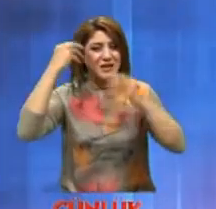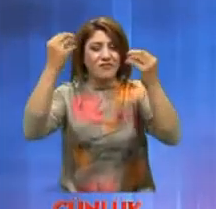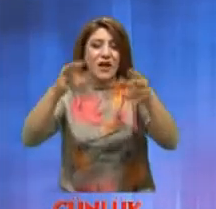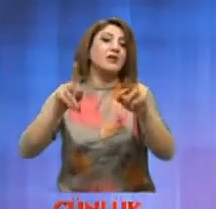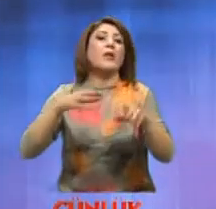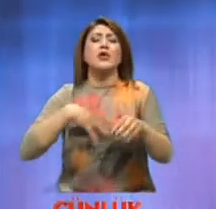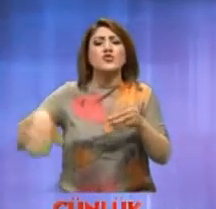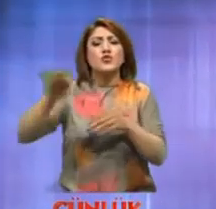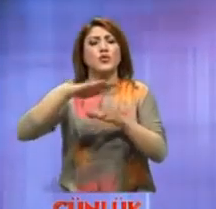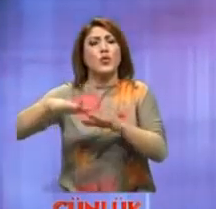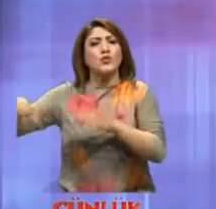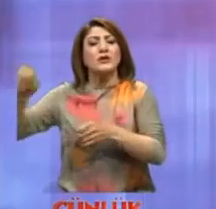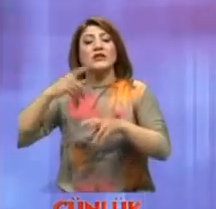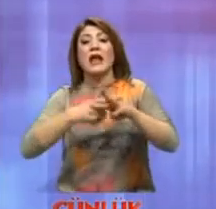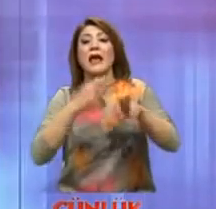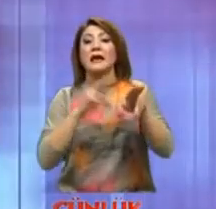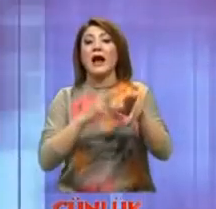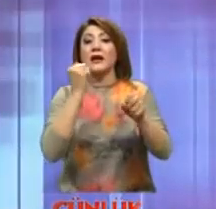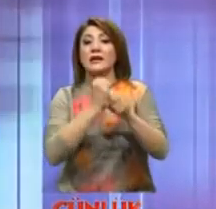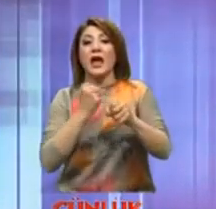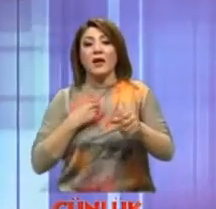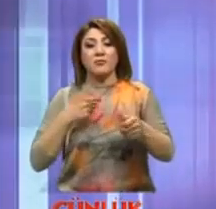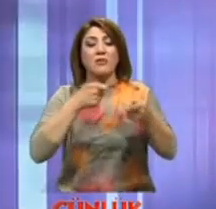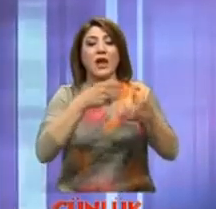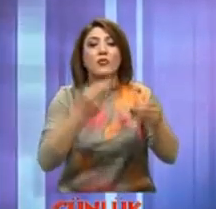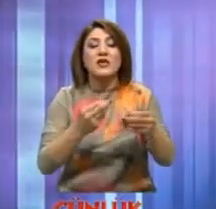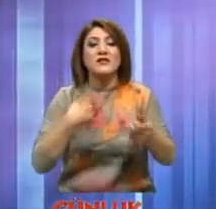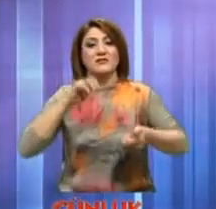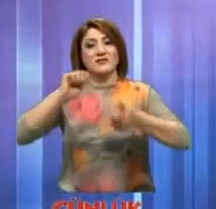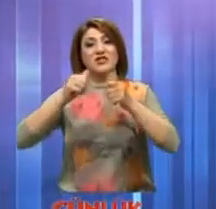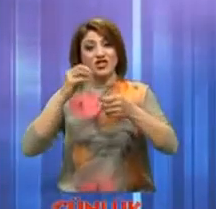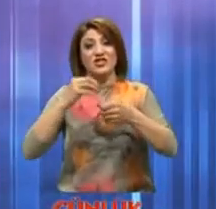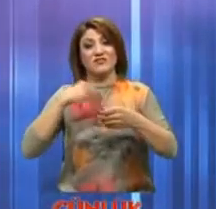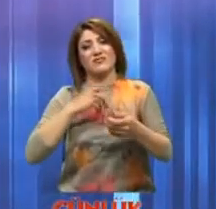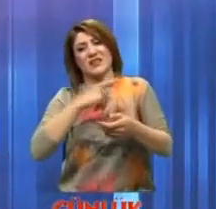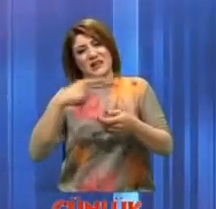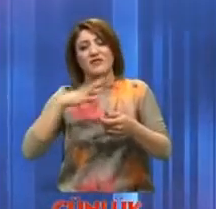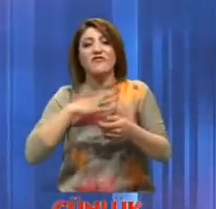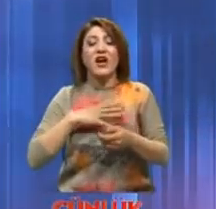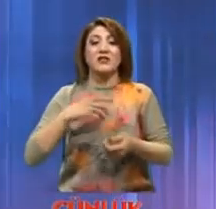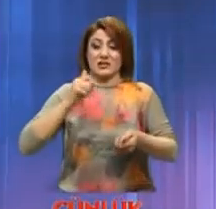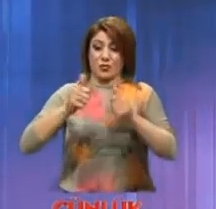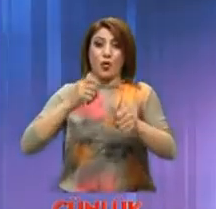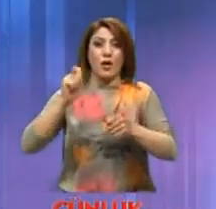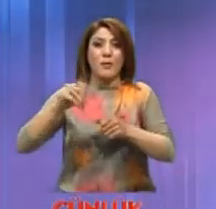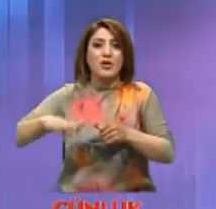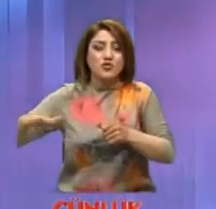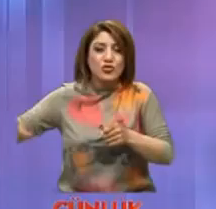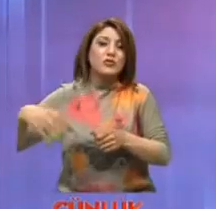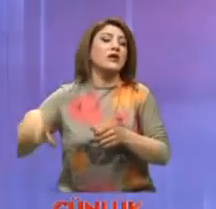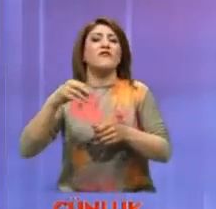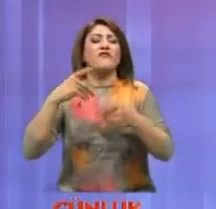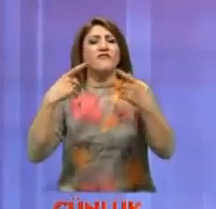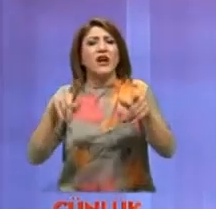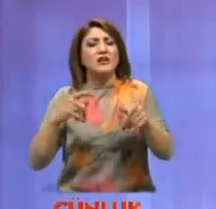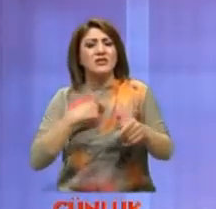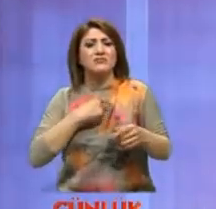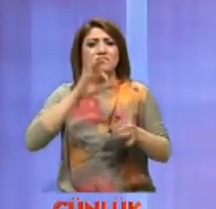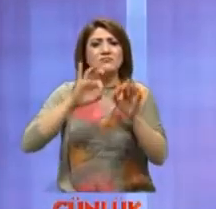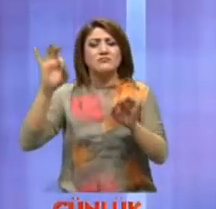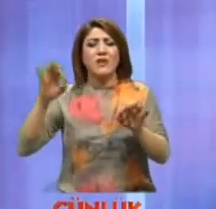EKG kontrolüne alınmasının maalesef bir de dezavantajı var. Spor yapan çocuklarda, özellikle atletlerde masum EKG değişiklikleri olma